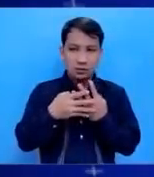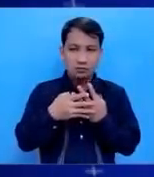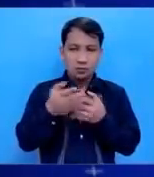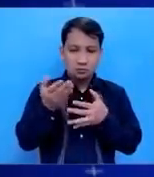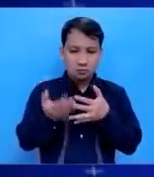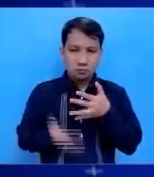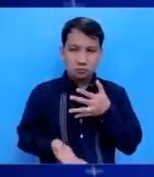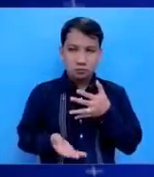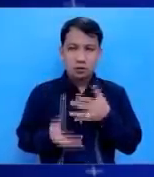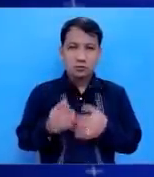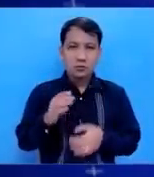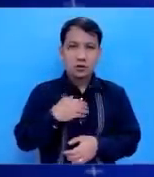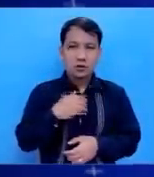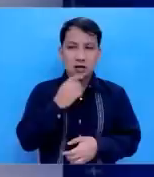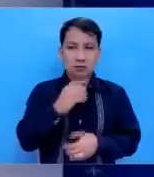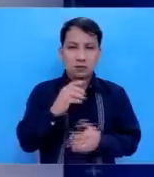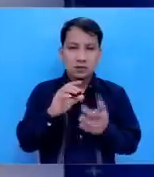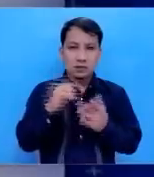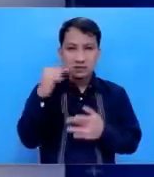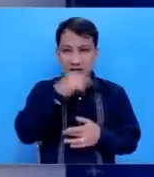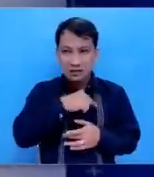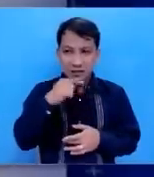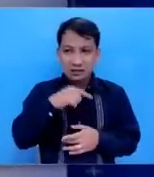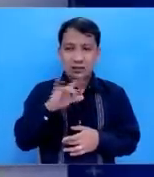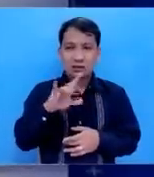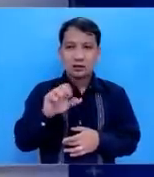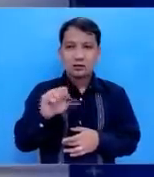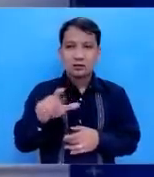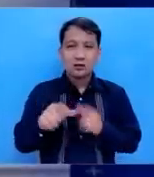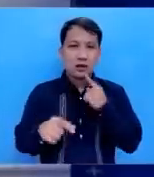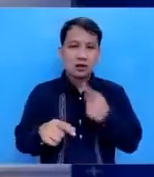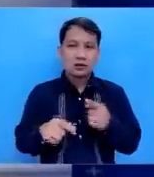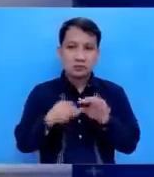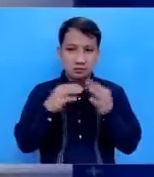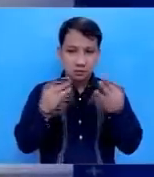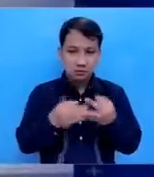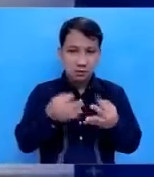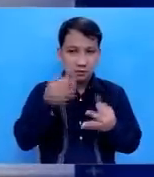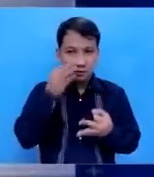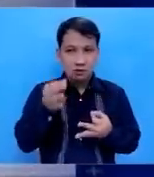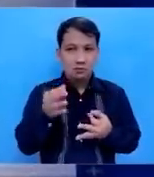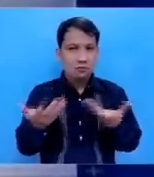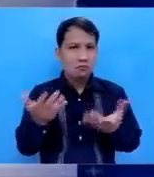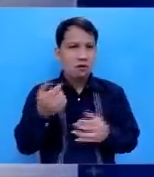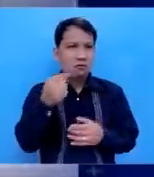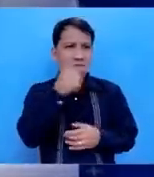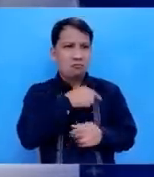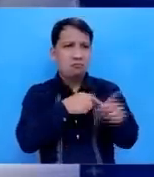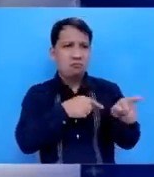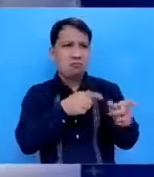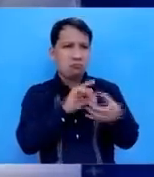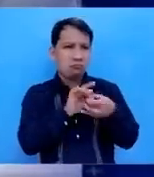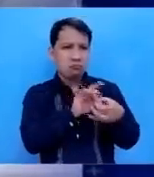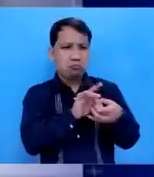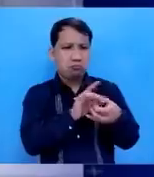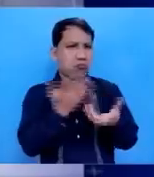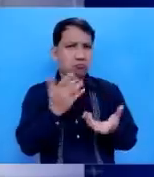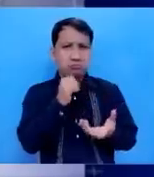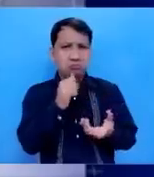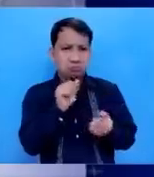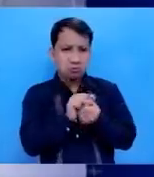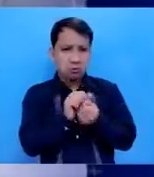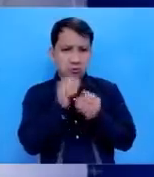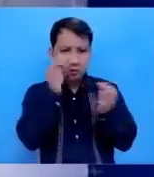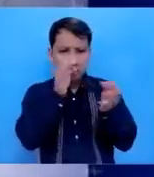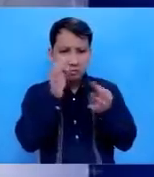patong-patong na counts ng cyber libel. Depensa pa ng kampo ng pamilya Forigay, walang katotohanan na sangkot sa illegal na droga ang